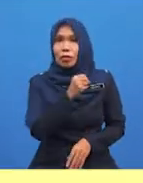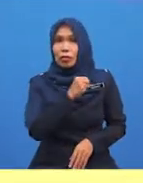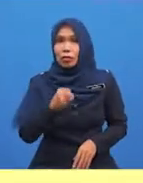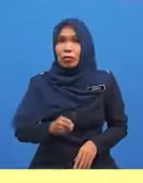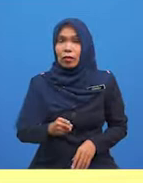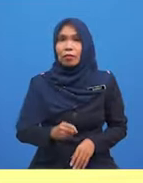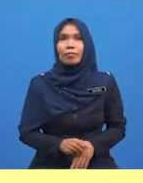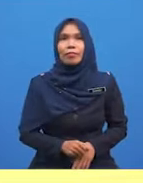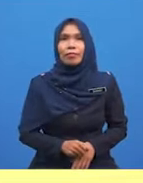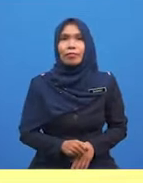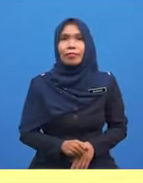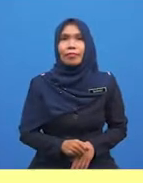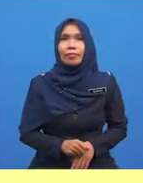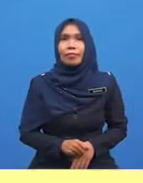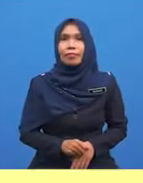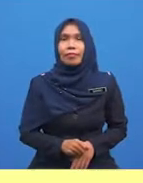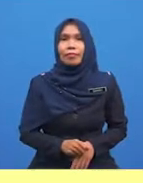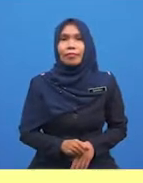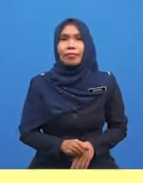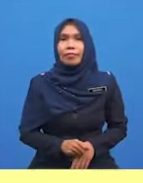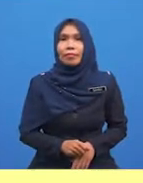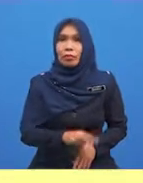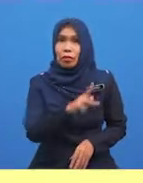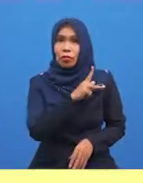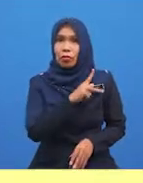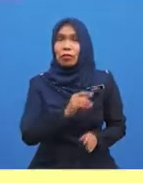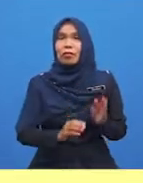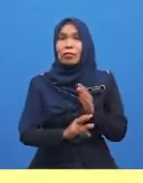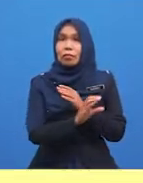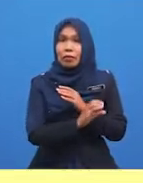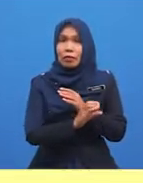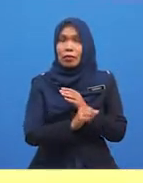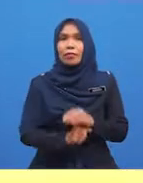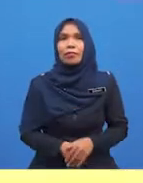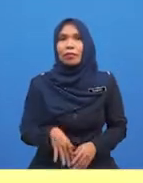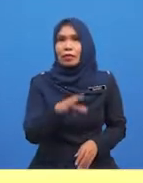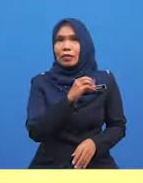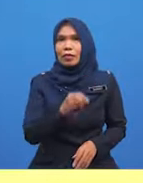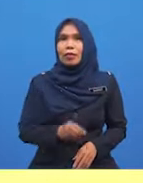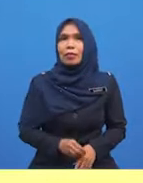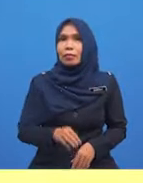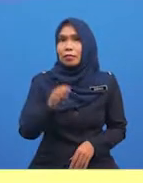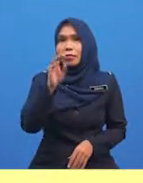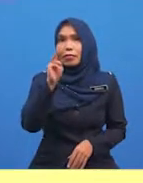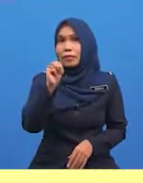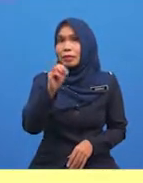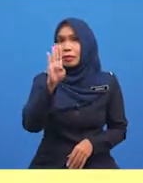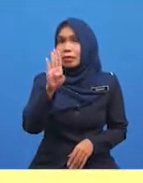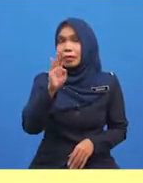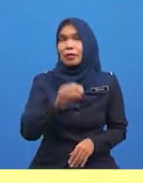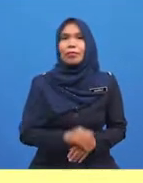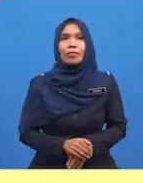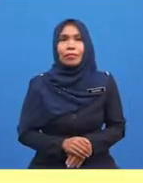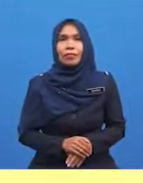Yang di-Pertua Negeri adalah Ketua Negeri, dan Menteri Besar atau Ketua Menteri